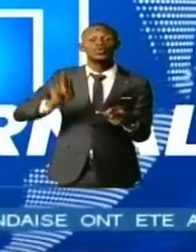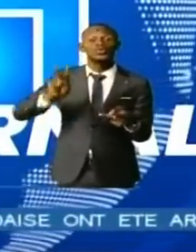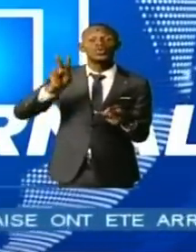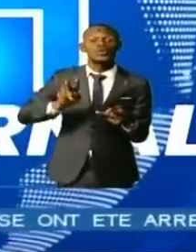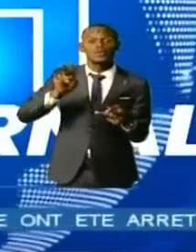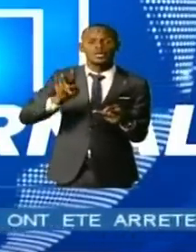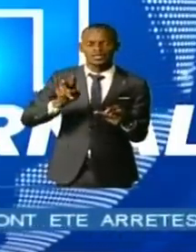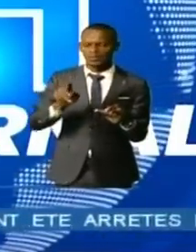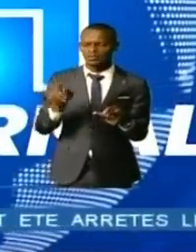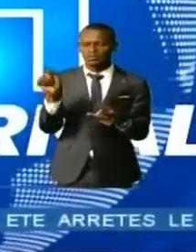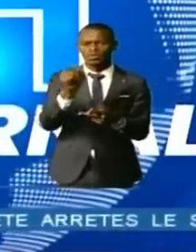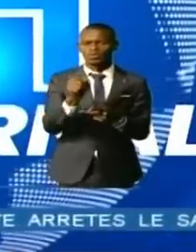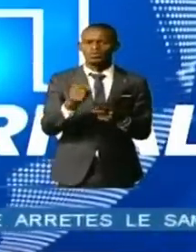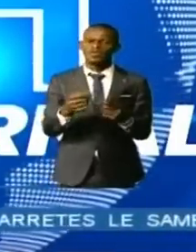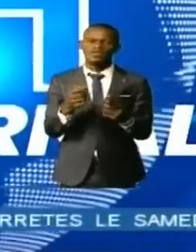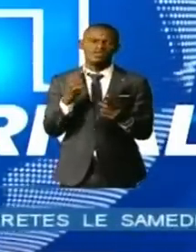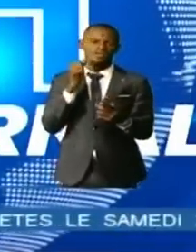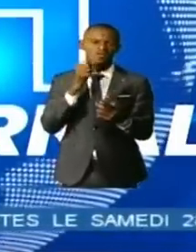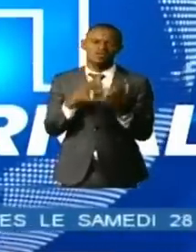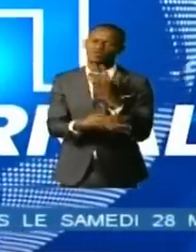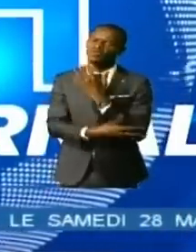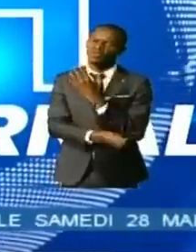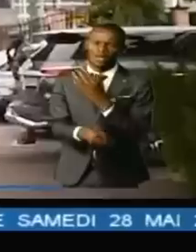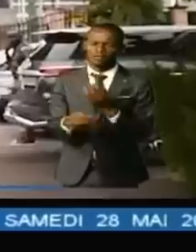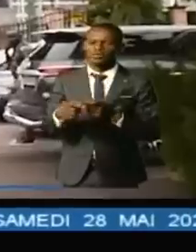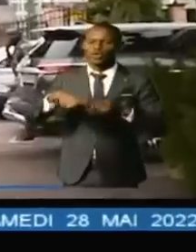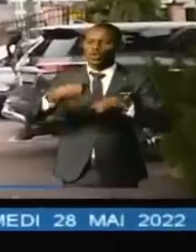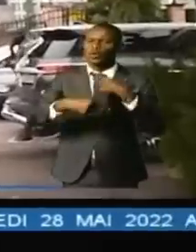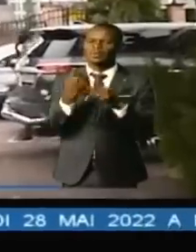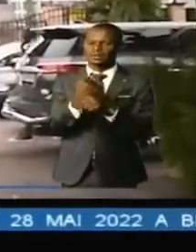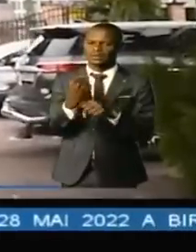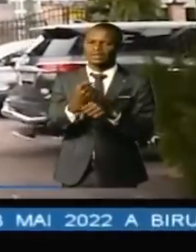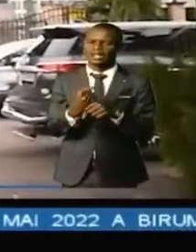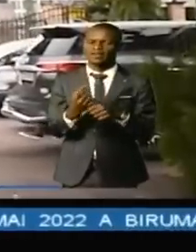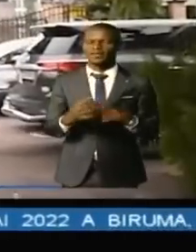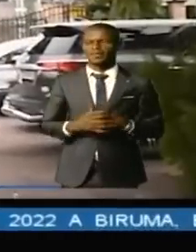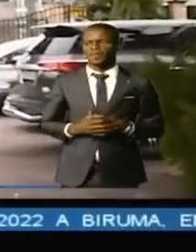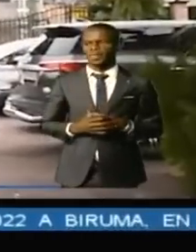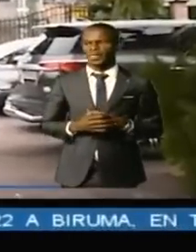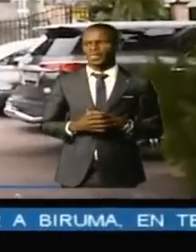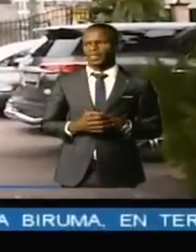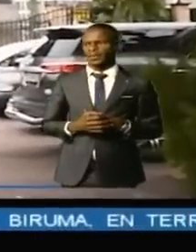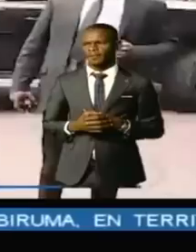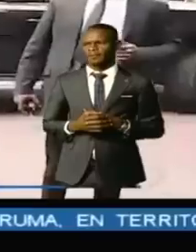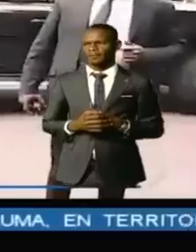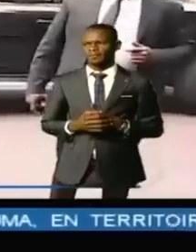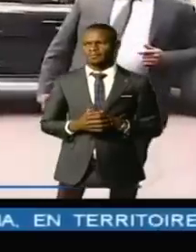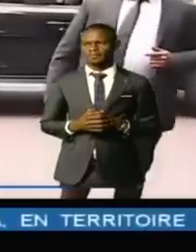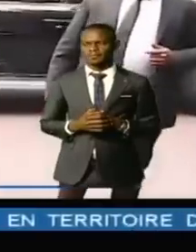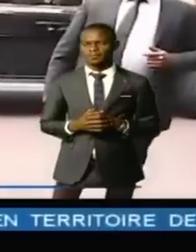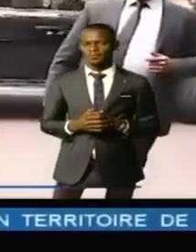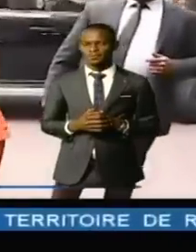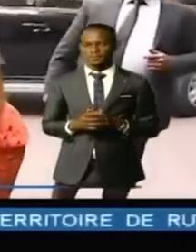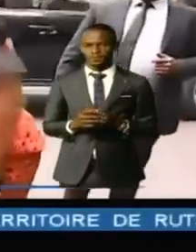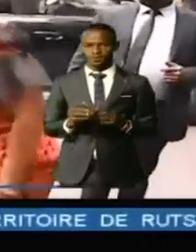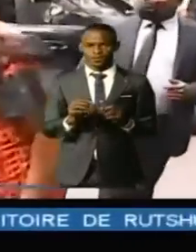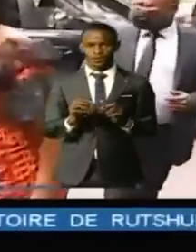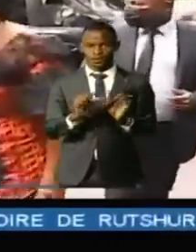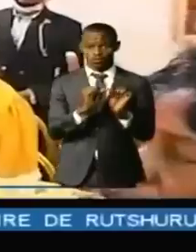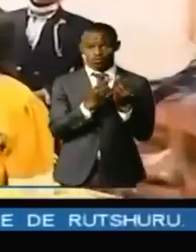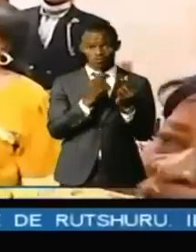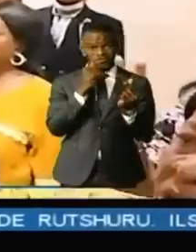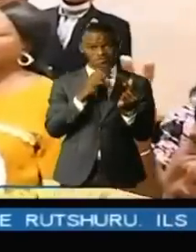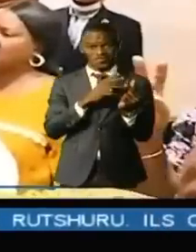des microcrédits. Un reportage de Robert Ndaichi-Sensei. Concrétisation d'une promesse faite à la Ligue de Femmes de l'Union pour la démocratie et le progrès